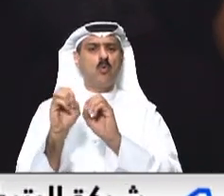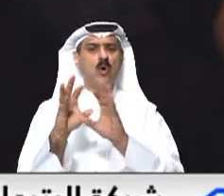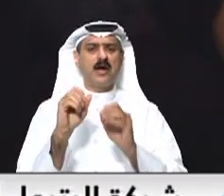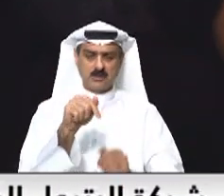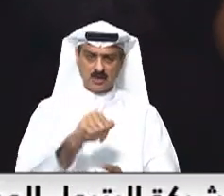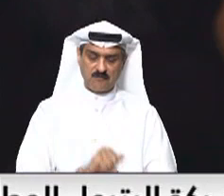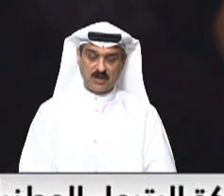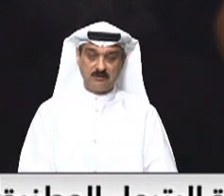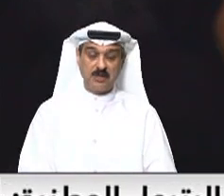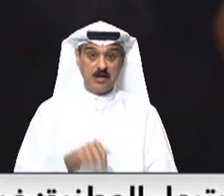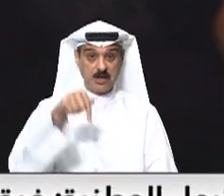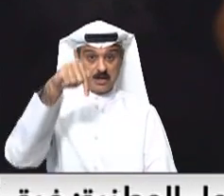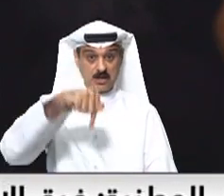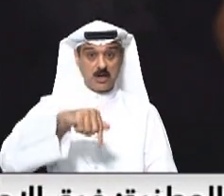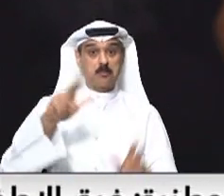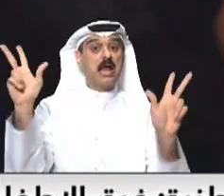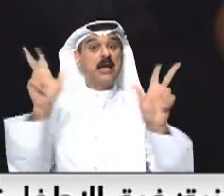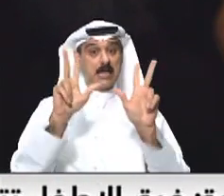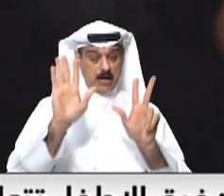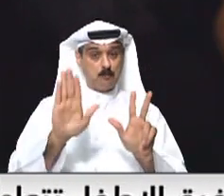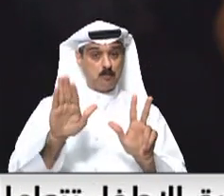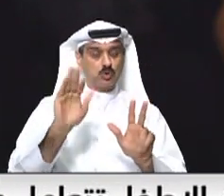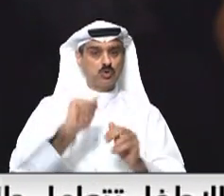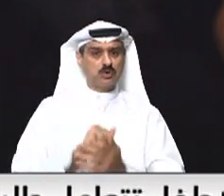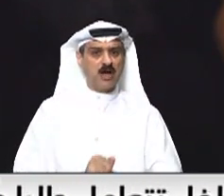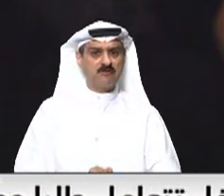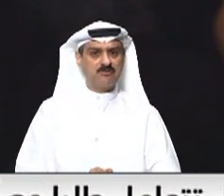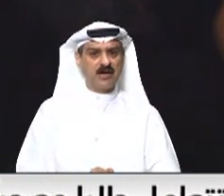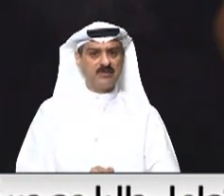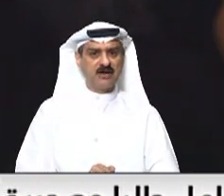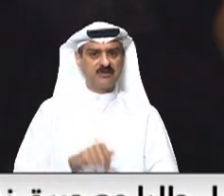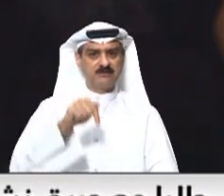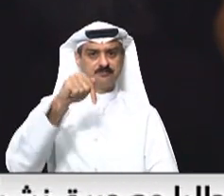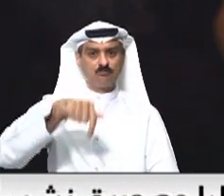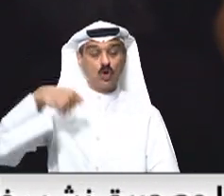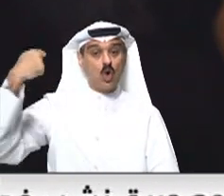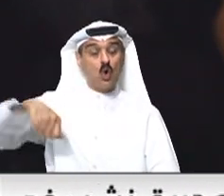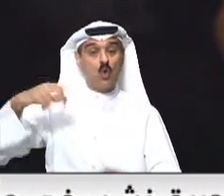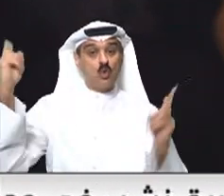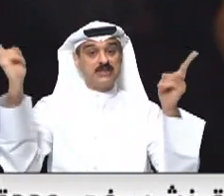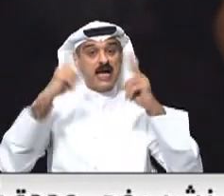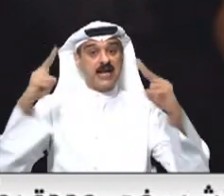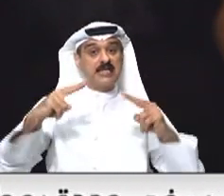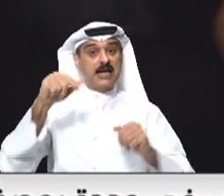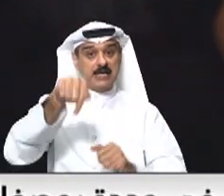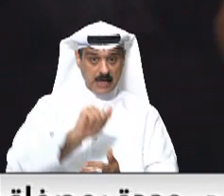ويعني يمكن بالإعلام موجودة اللي خاصة في وزارة الكهرباء والمي، هي